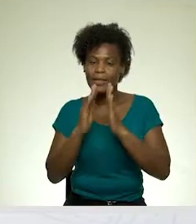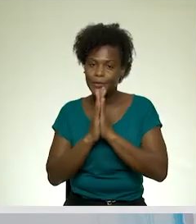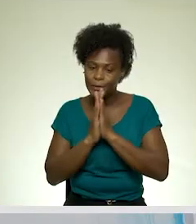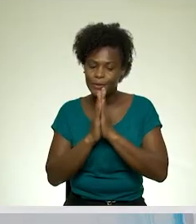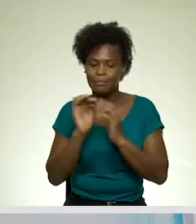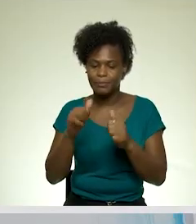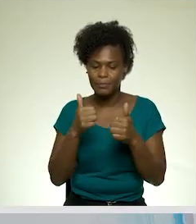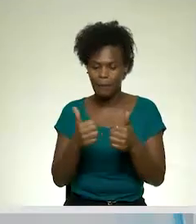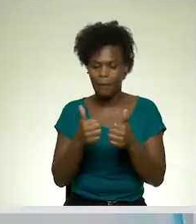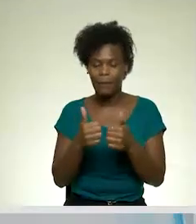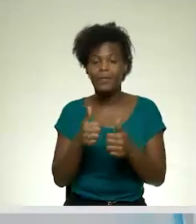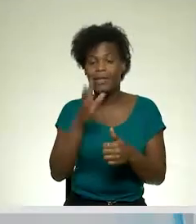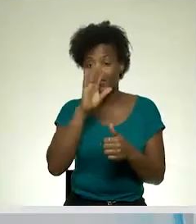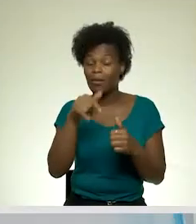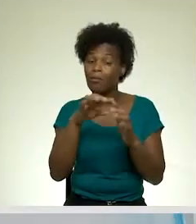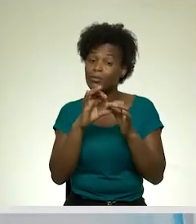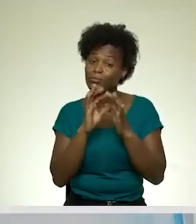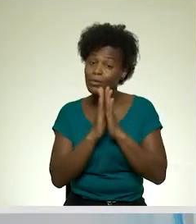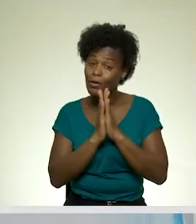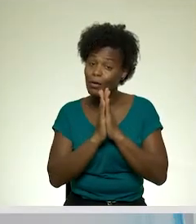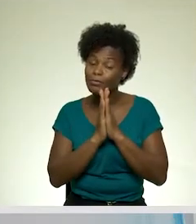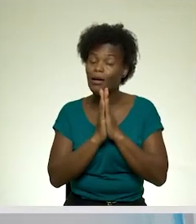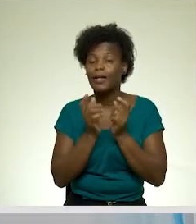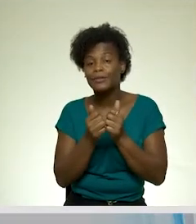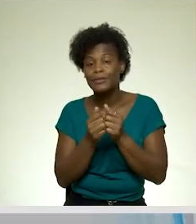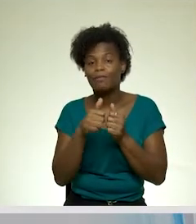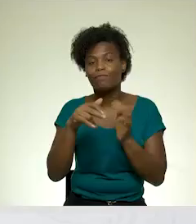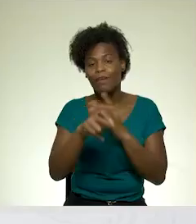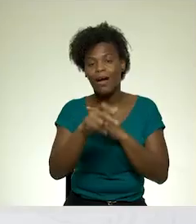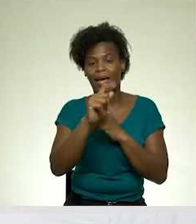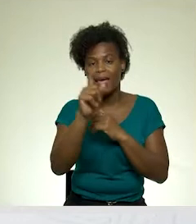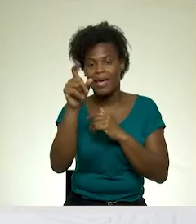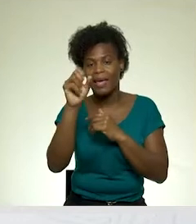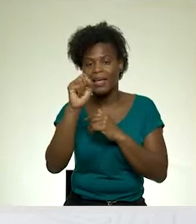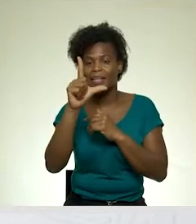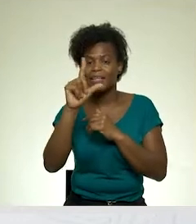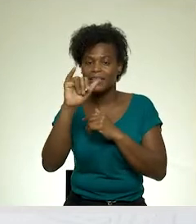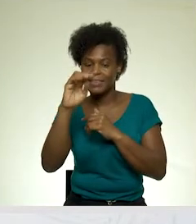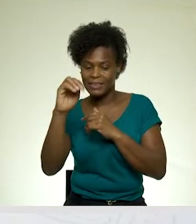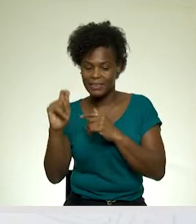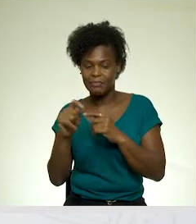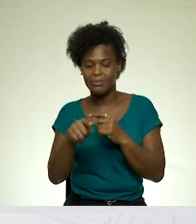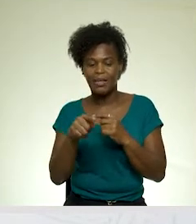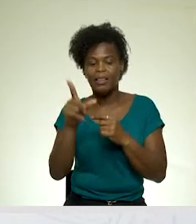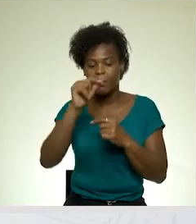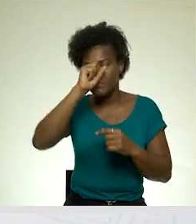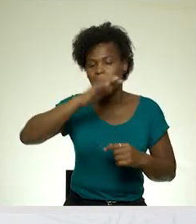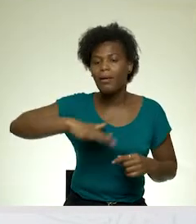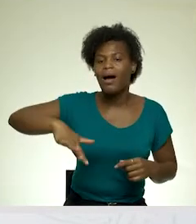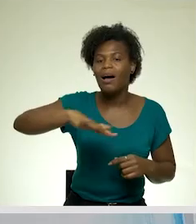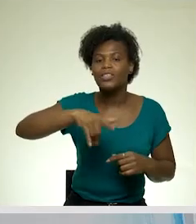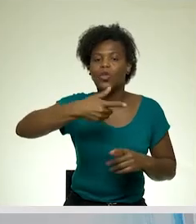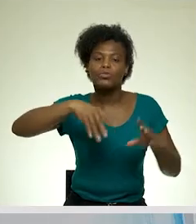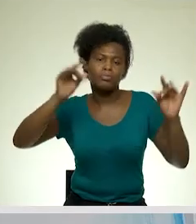génial. Donc, si on veut prier, on va à l'église. On continue. Et la place, c'est là où on